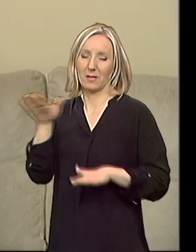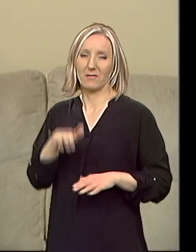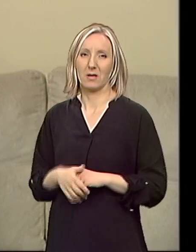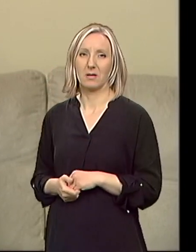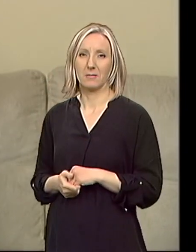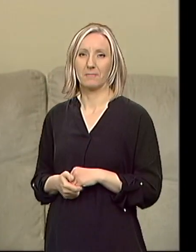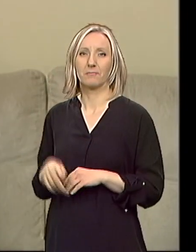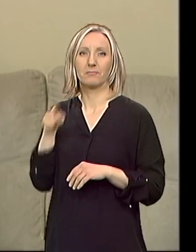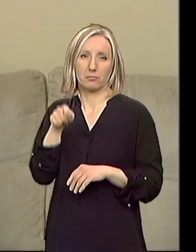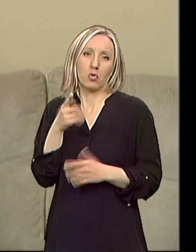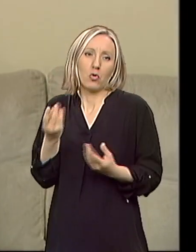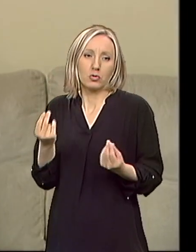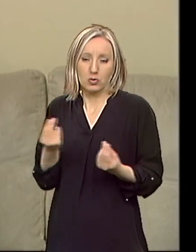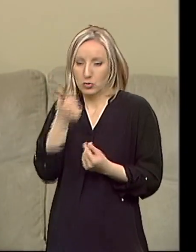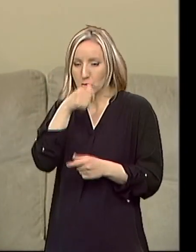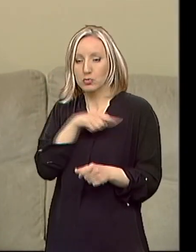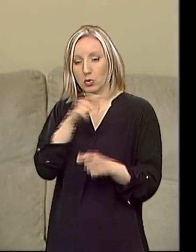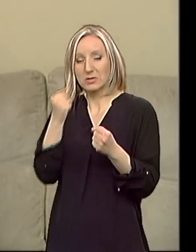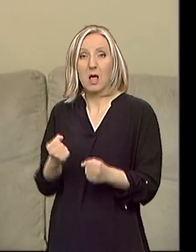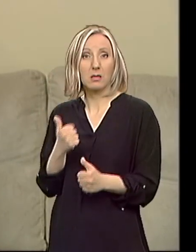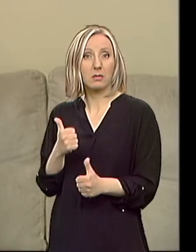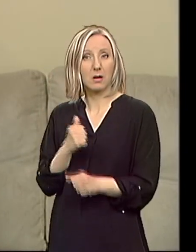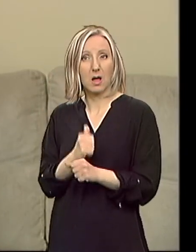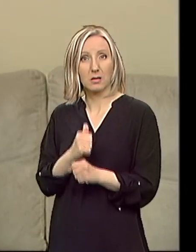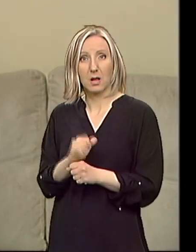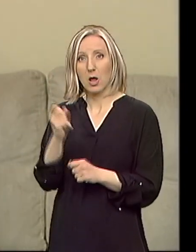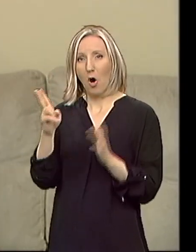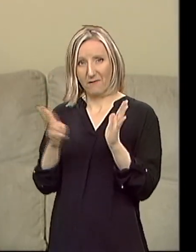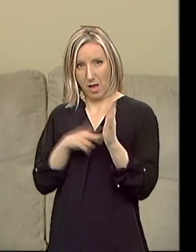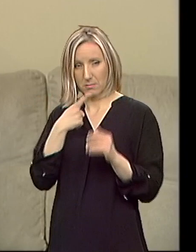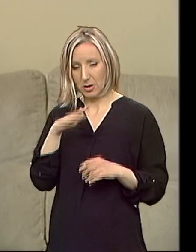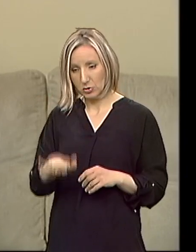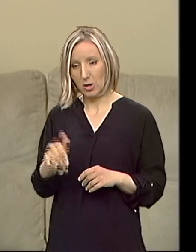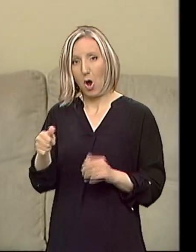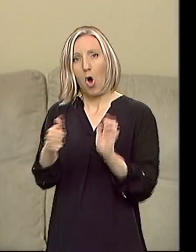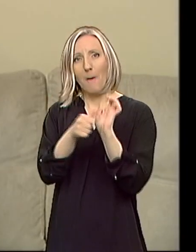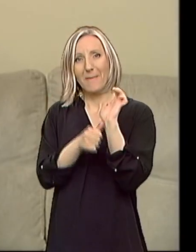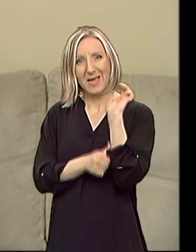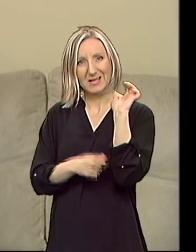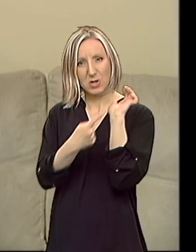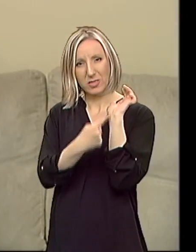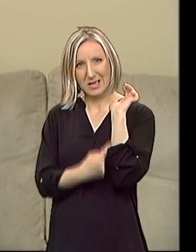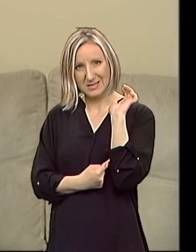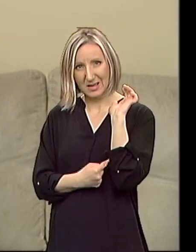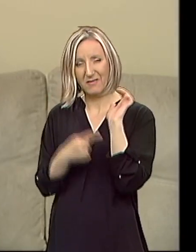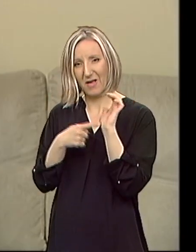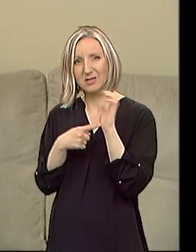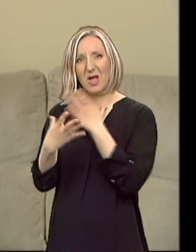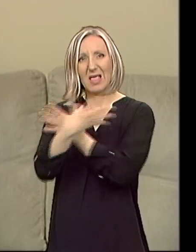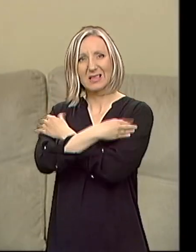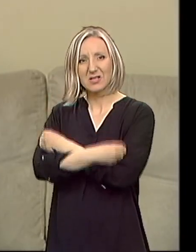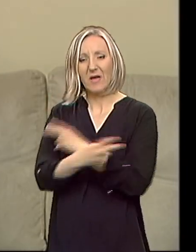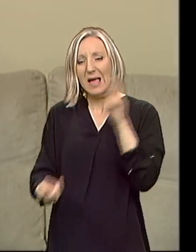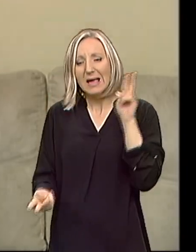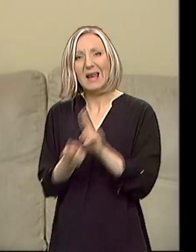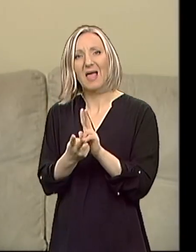neki koraci koje smo do sad napravili. Jovan je sad u oktobru periso i tetive, pošto kod deta sa distrofijom se jako brzo krate ahilove